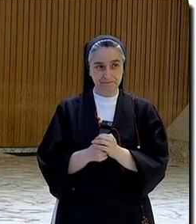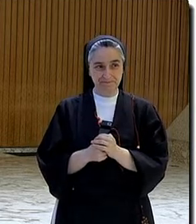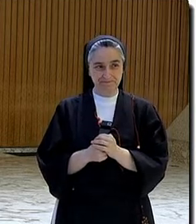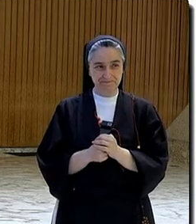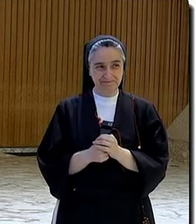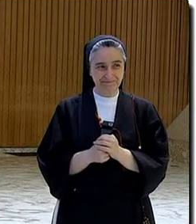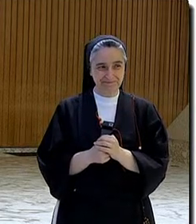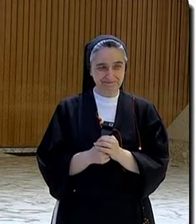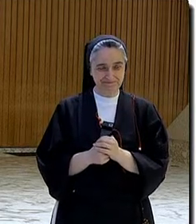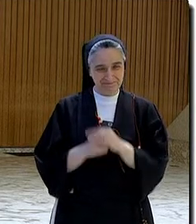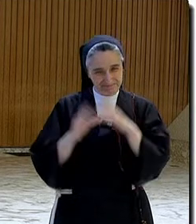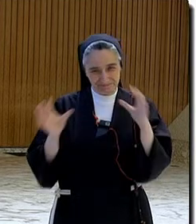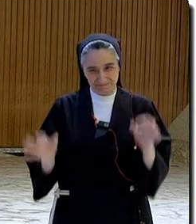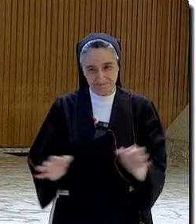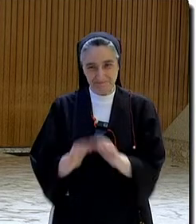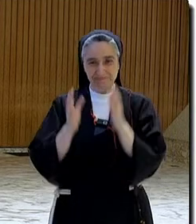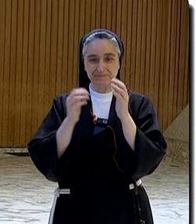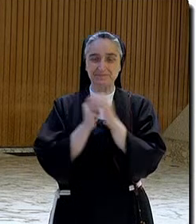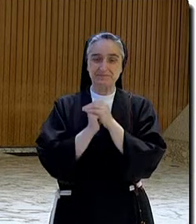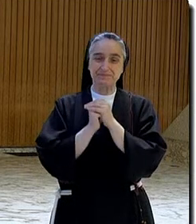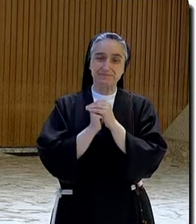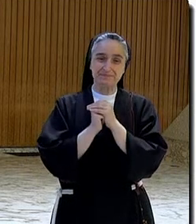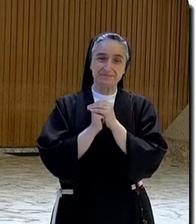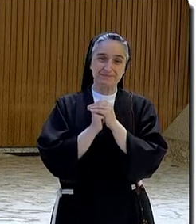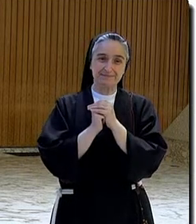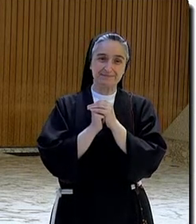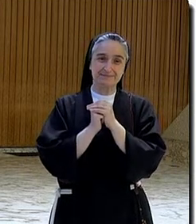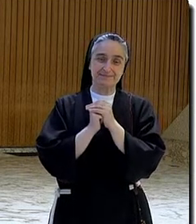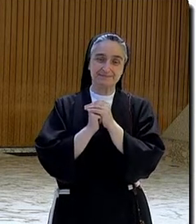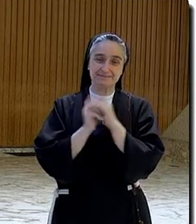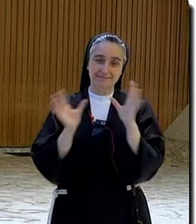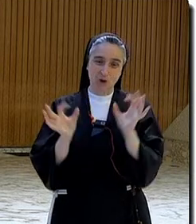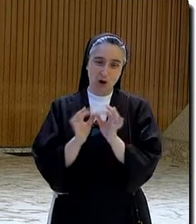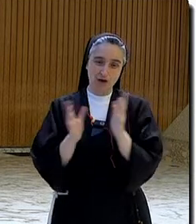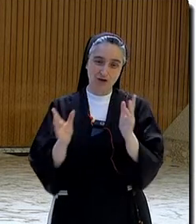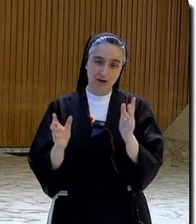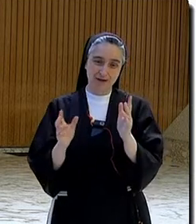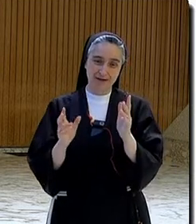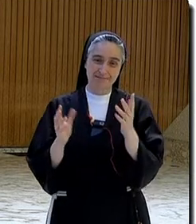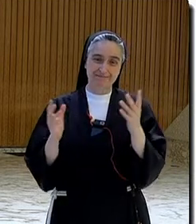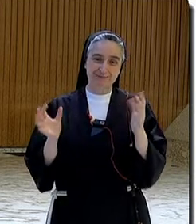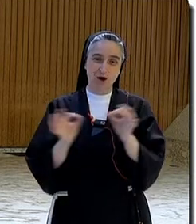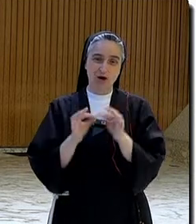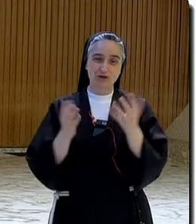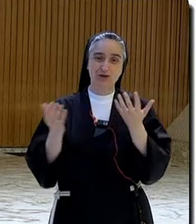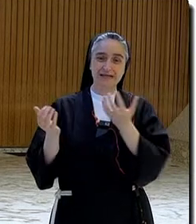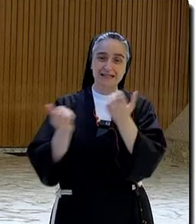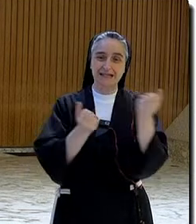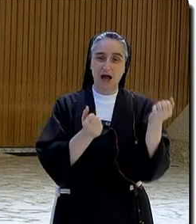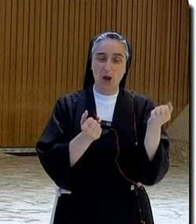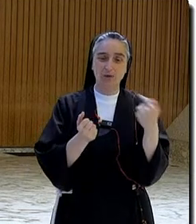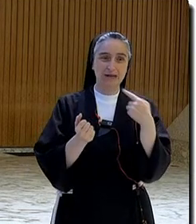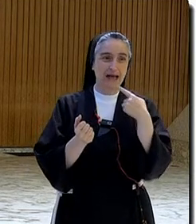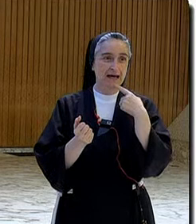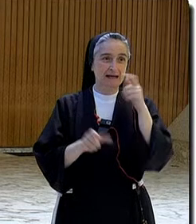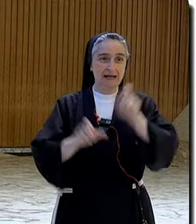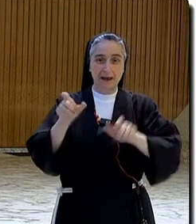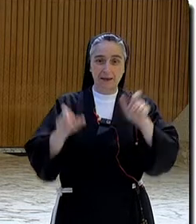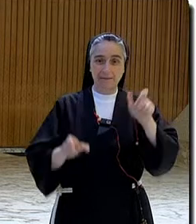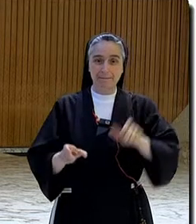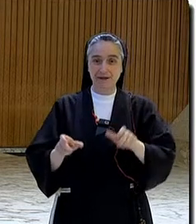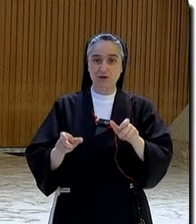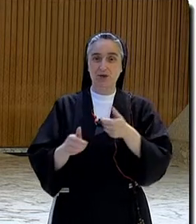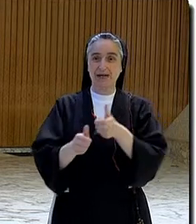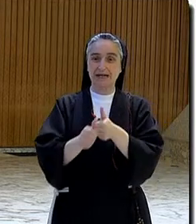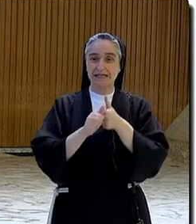Ancora vi informo, e intanto approfitto per salutare in questo momento tutti coloro che ci